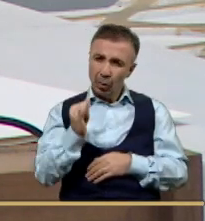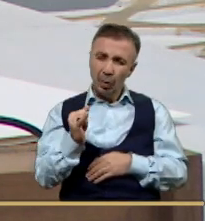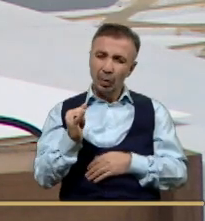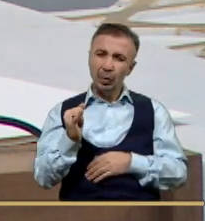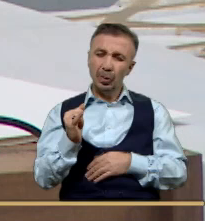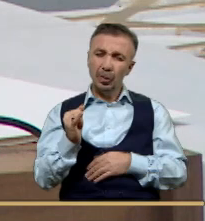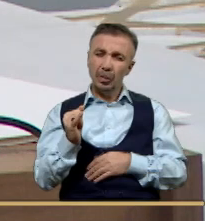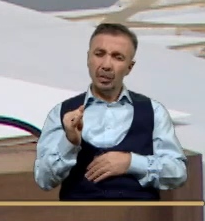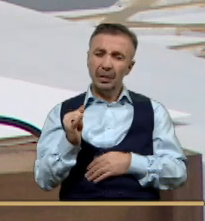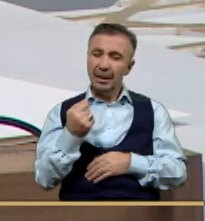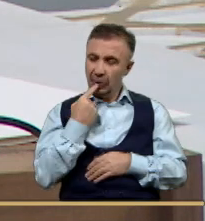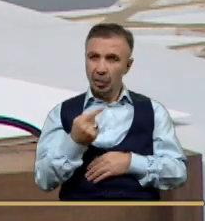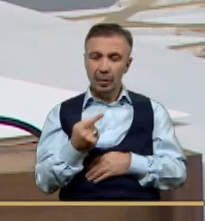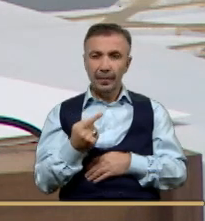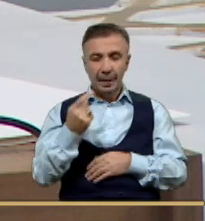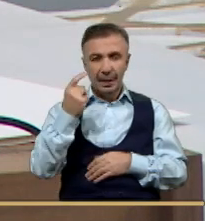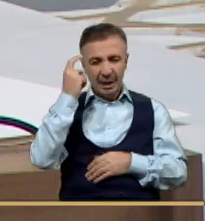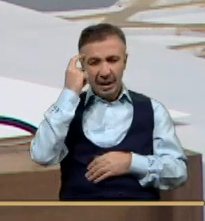İsrail devleti öğretiyor.